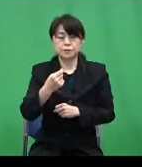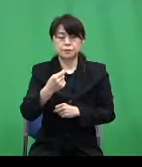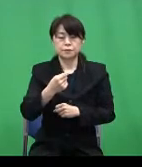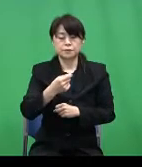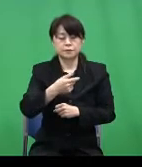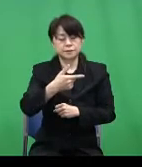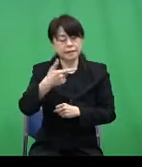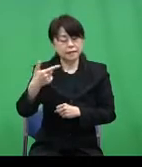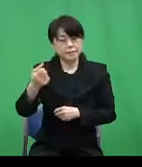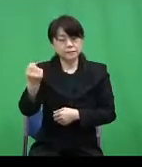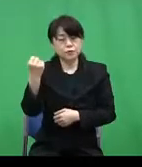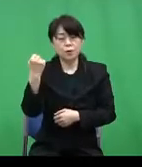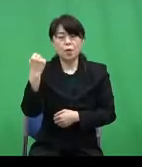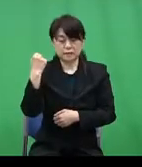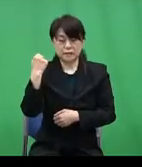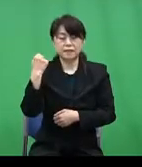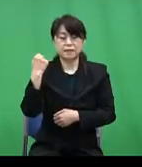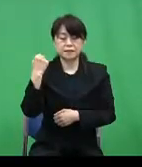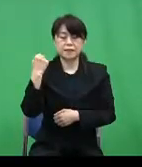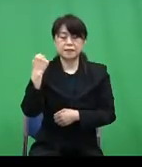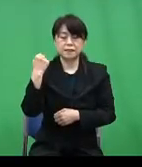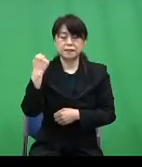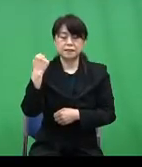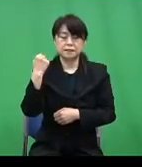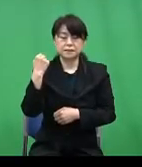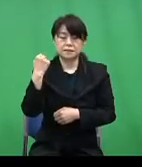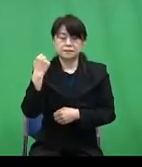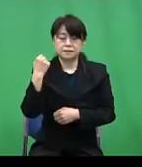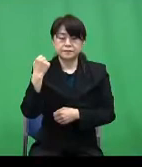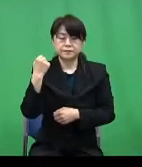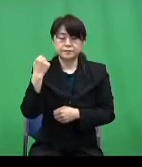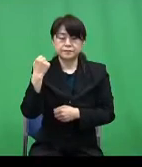まあ、強い、また、